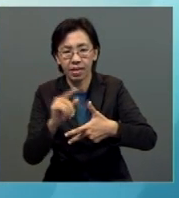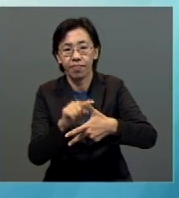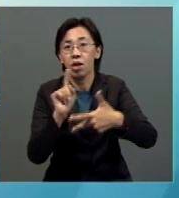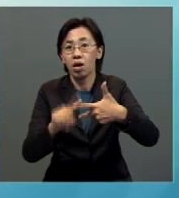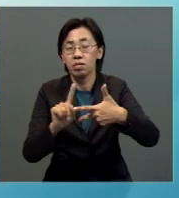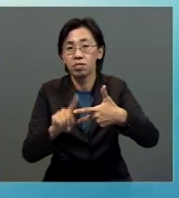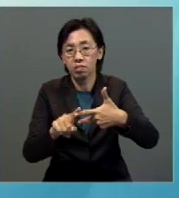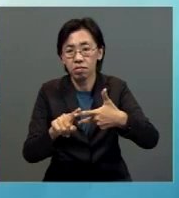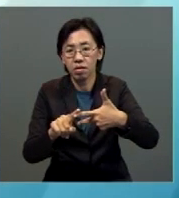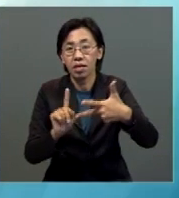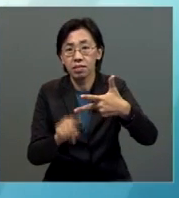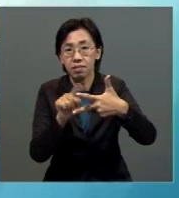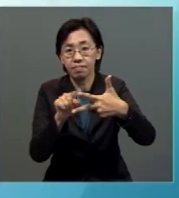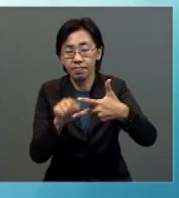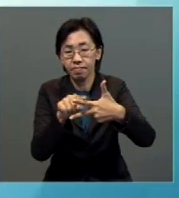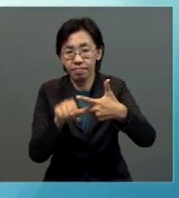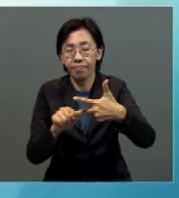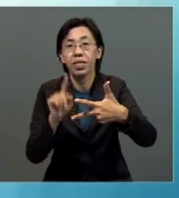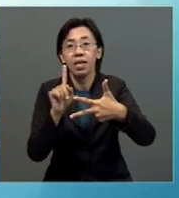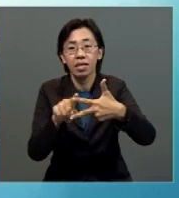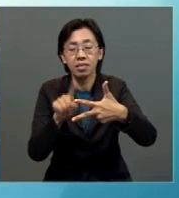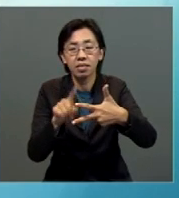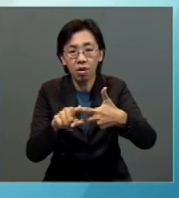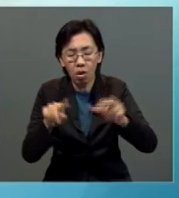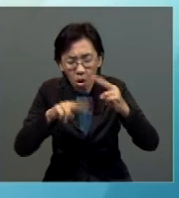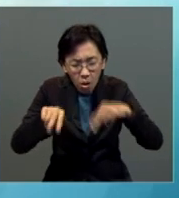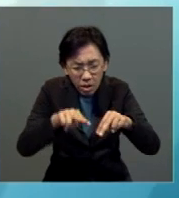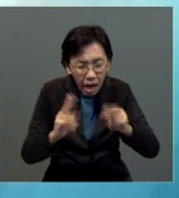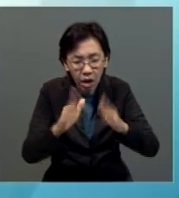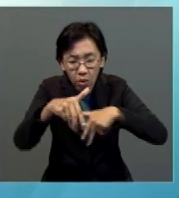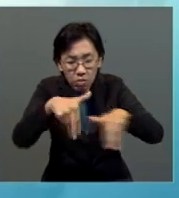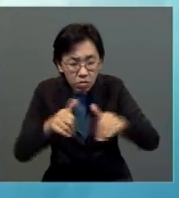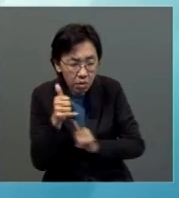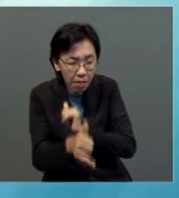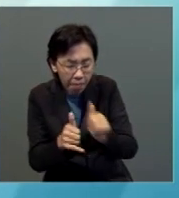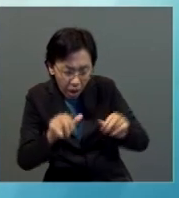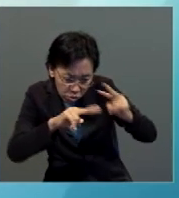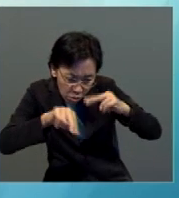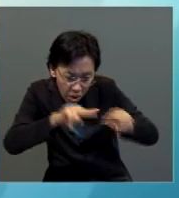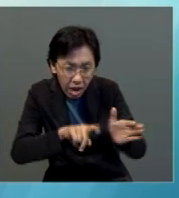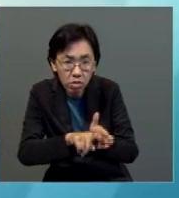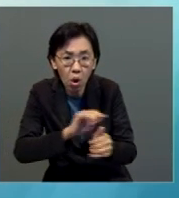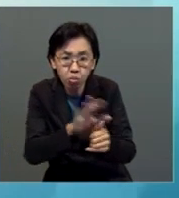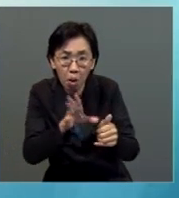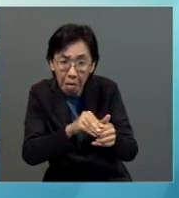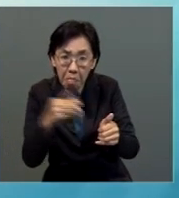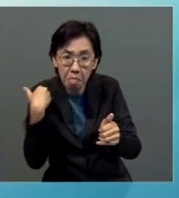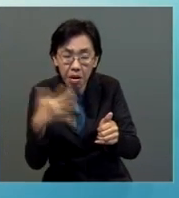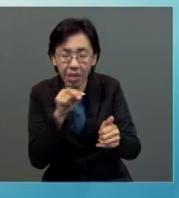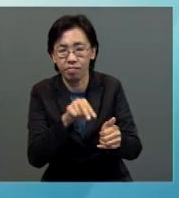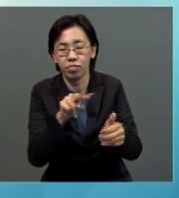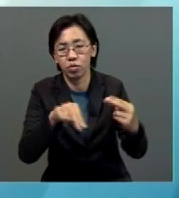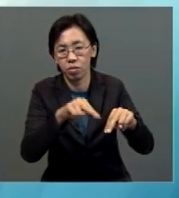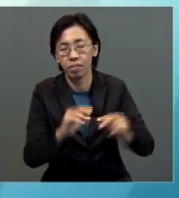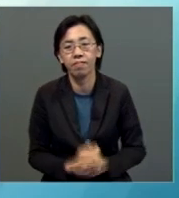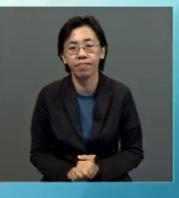2และข้อที่3คือเป็นการค้นหาผู้ป่วยเชิงรุกแล้วก็ค้นหาผู้ป่วยที่ติดเชื้อในชุมชนซึ่